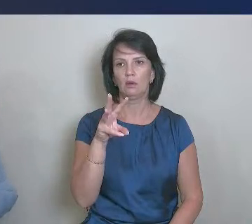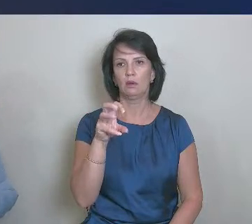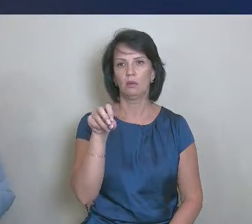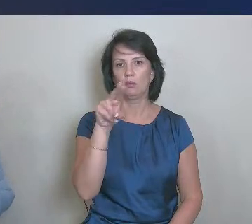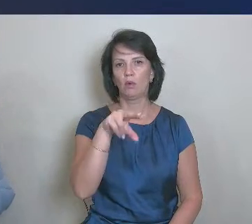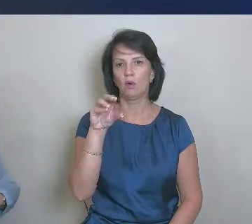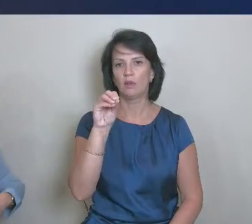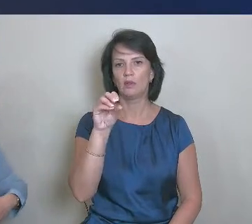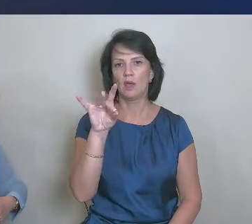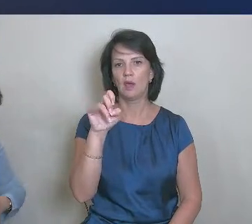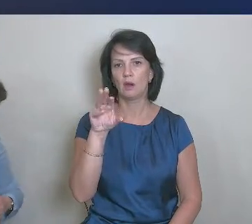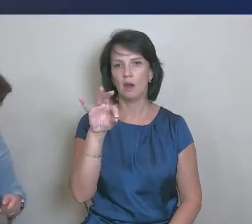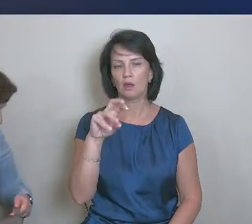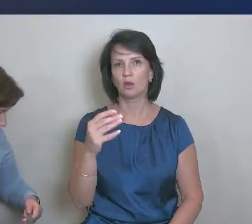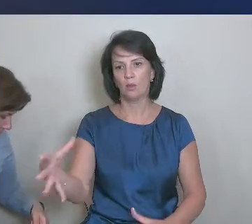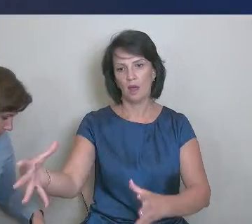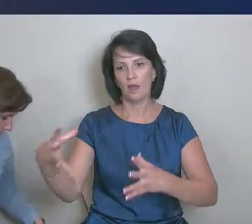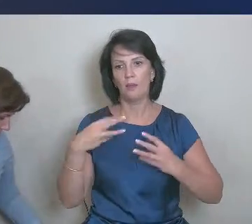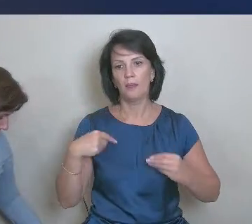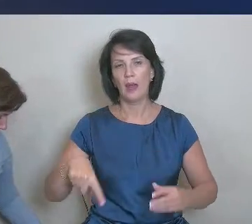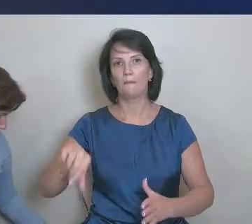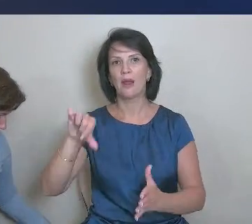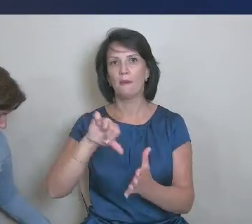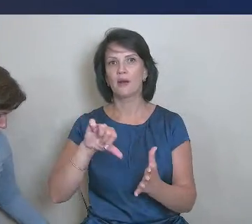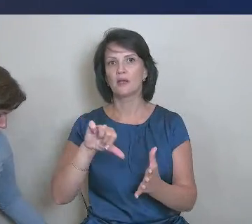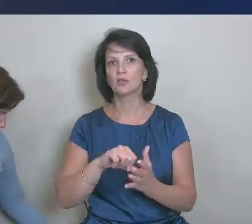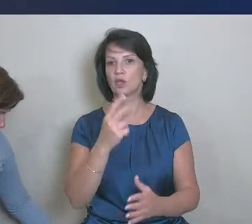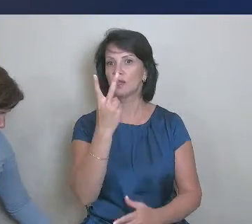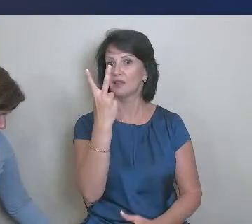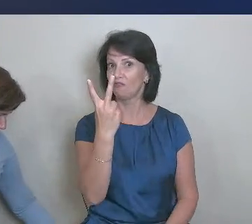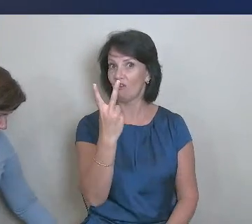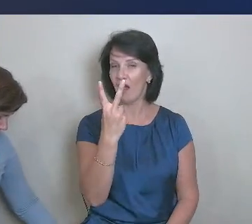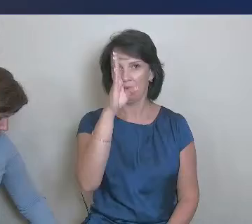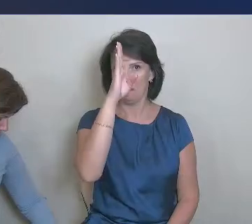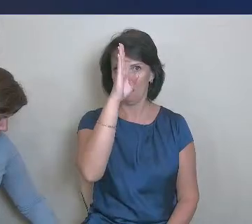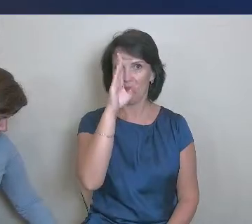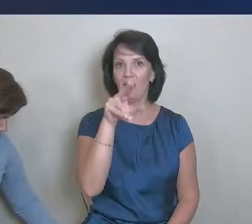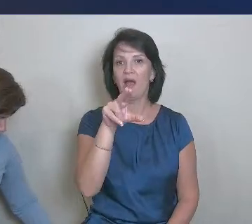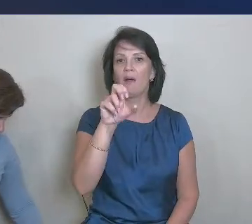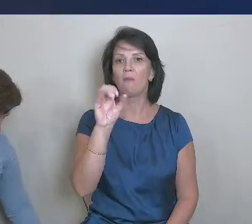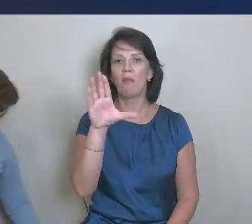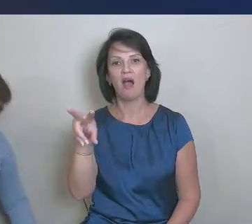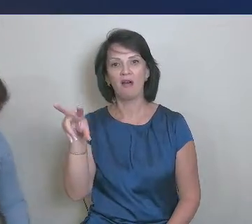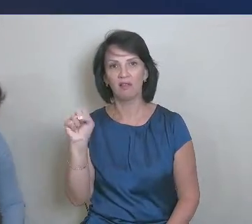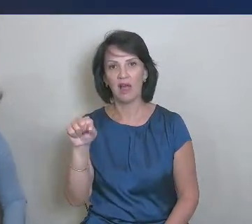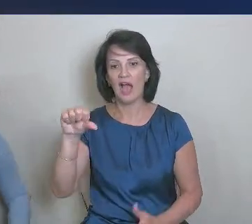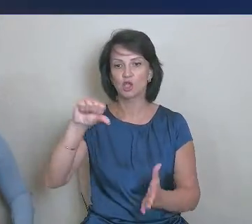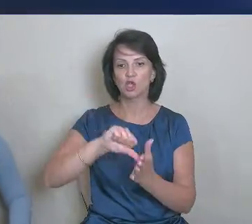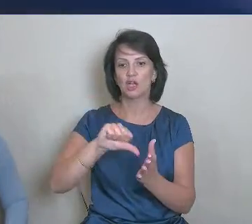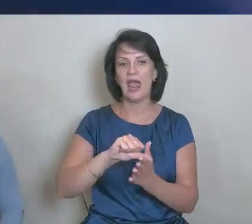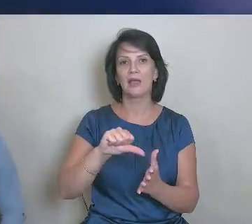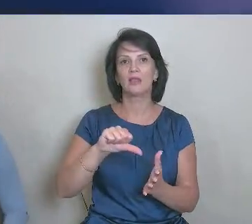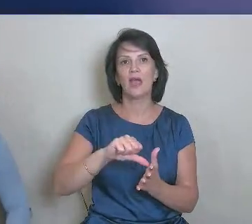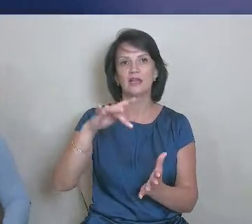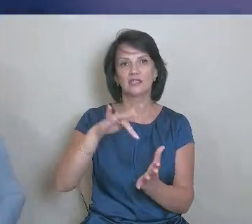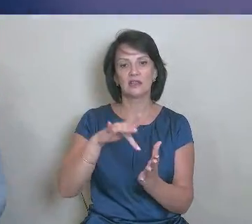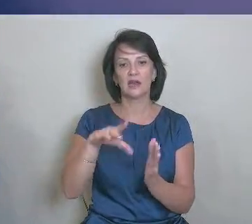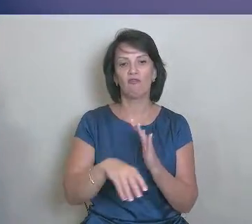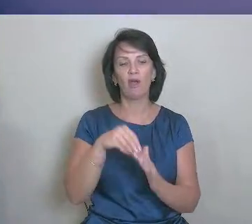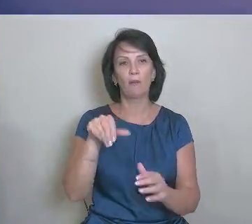moderate today's event. As speakers today, we have Pavlo Lyub, Член Центральної виборчої комісії.